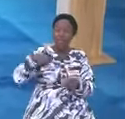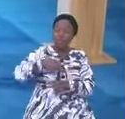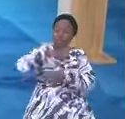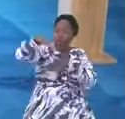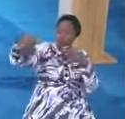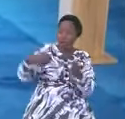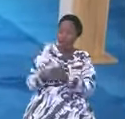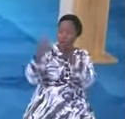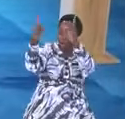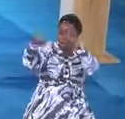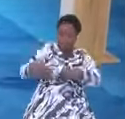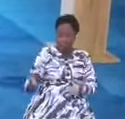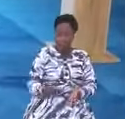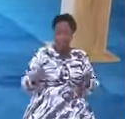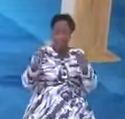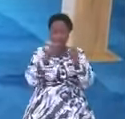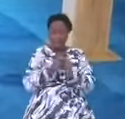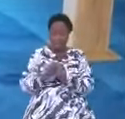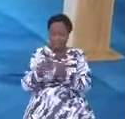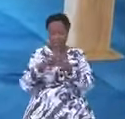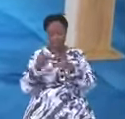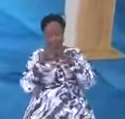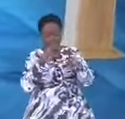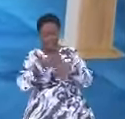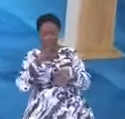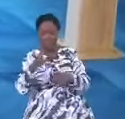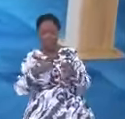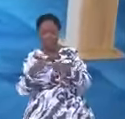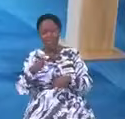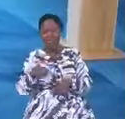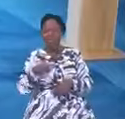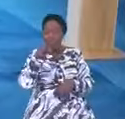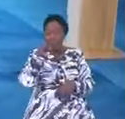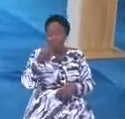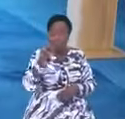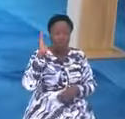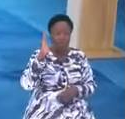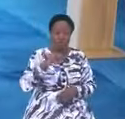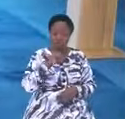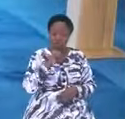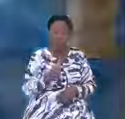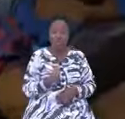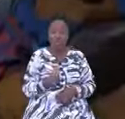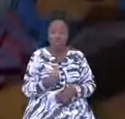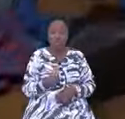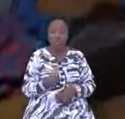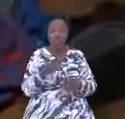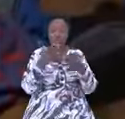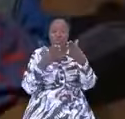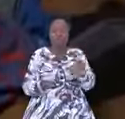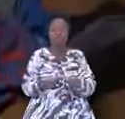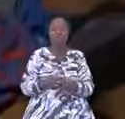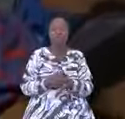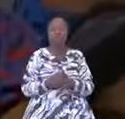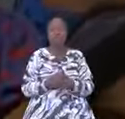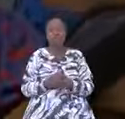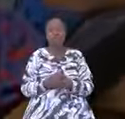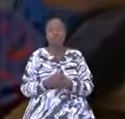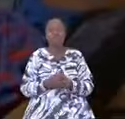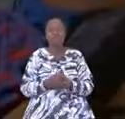notre regard de l eau disant toi tu ne doit pas périr tu dois répéter la même chose concernant